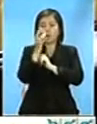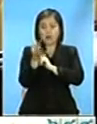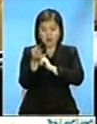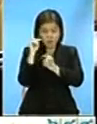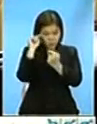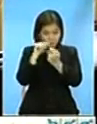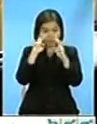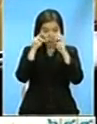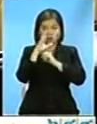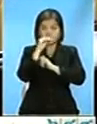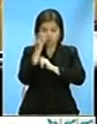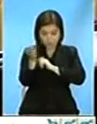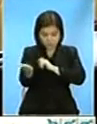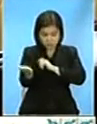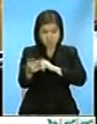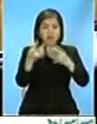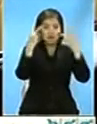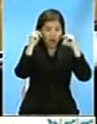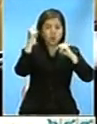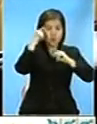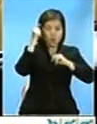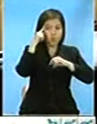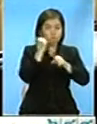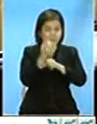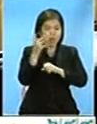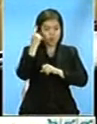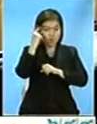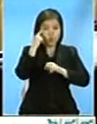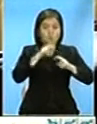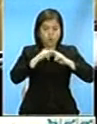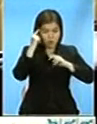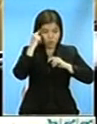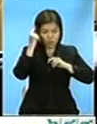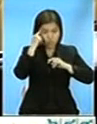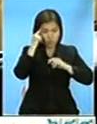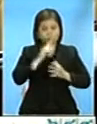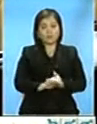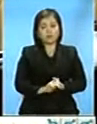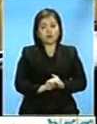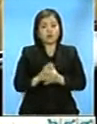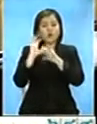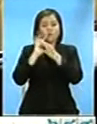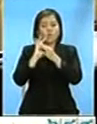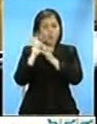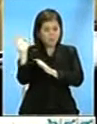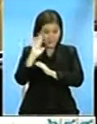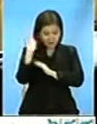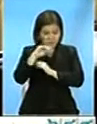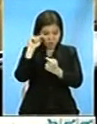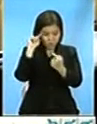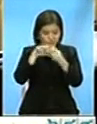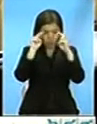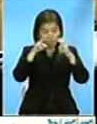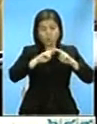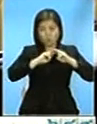ครับท่านนายกท่านรู้ว่าท่านควรต้องยังไงอยู่แล้วนะฮะอย่าไปห่วงเลยครับเอาประเด็นของท่านดีกว่า